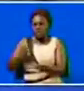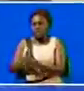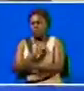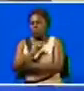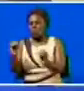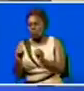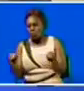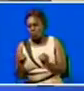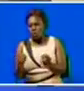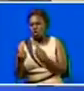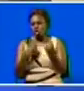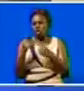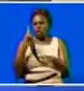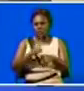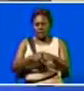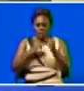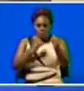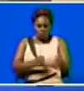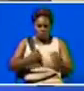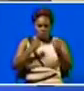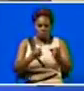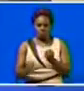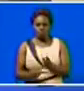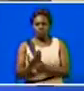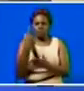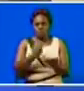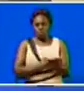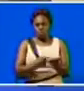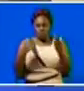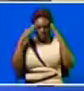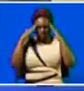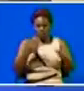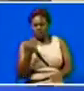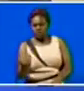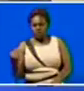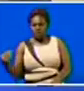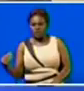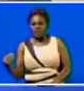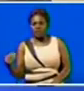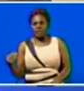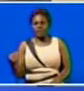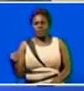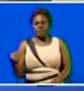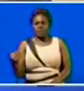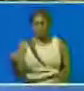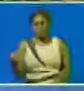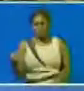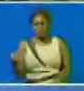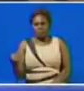unaostahili. Akizungumza katika mahakama ya Ngong alipozindua wiki ya uangalizi wa kesi za watoto katika mahakama kote